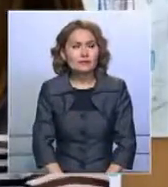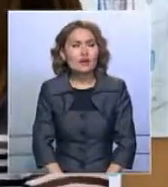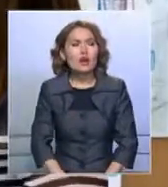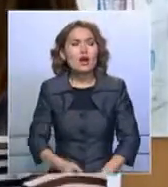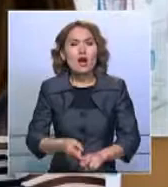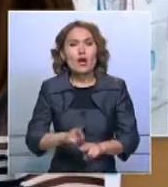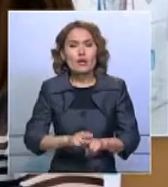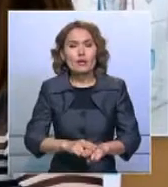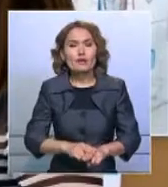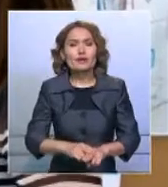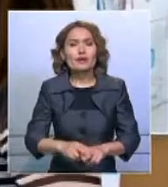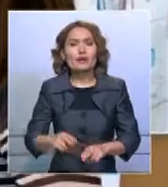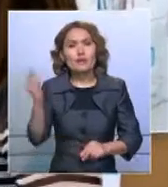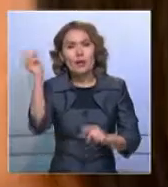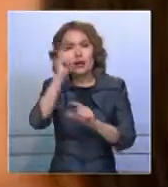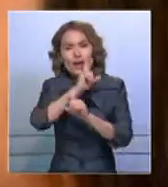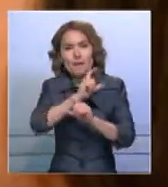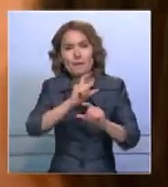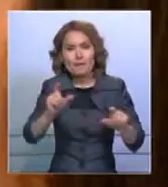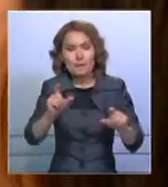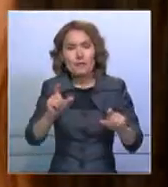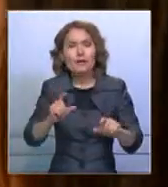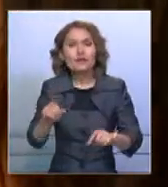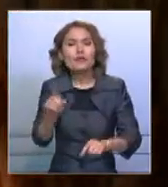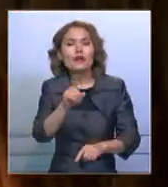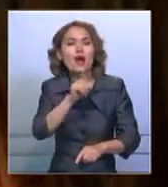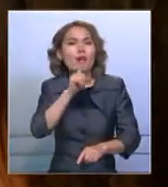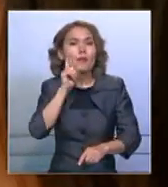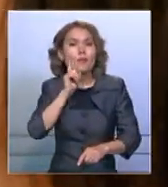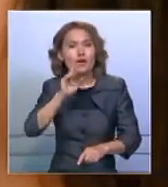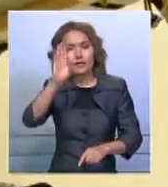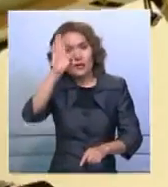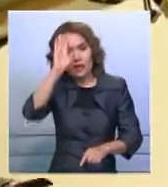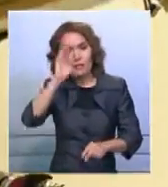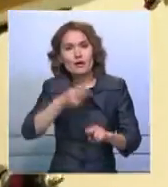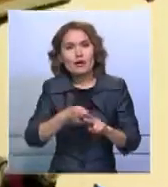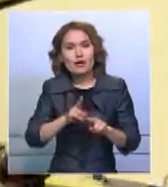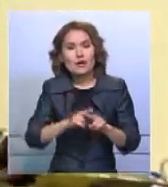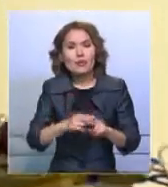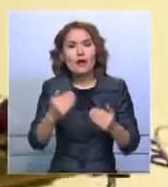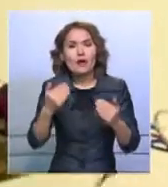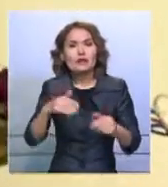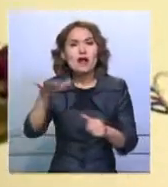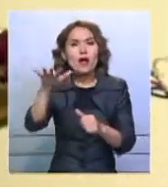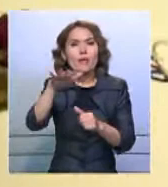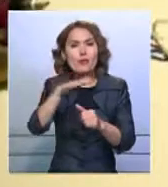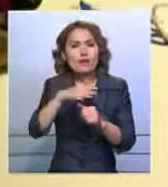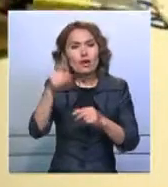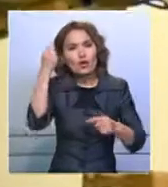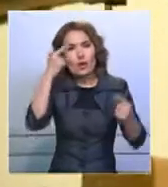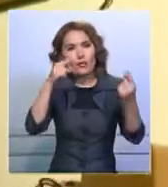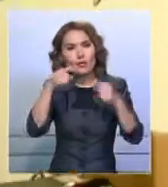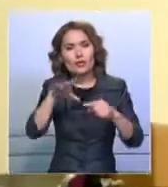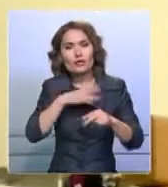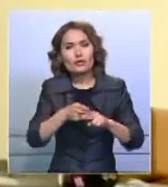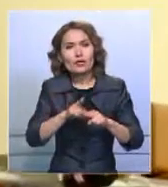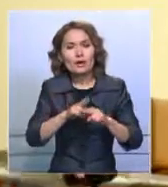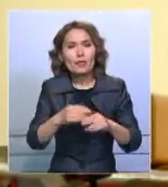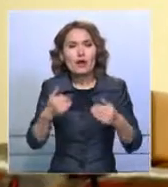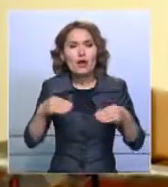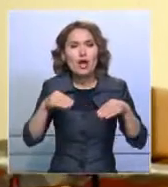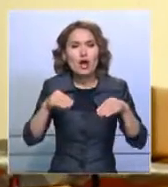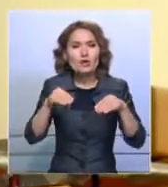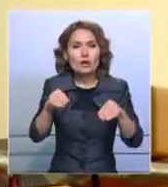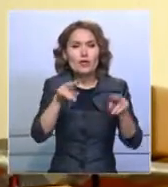Сюрихтегі жоғарғы техникалық мектеп қызметкерлерінің жасап шығарған құрылғысы екі дронның гибриді саналады. Мамандар бұған дейін кеткен